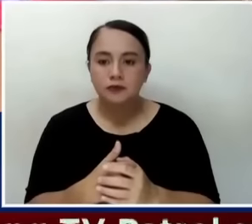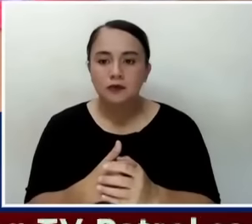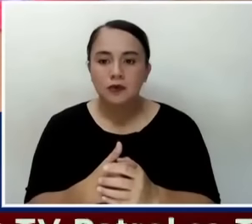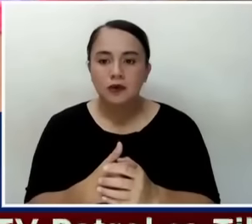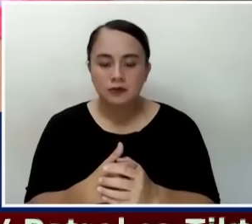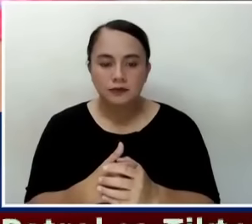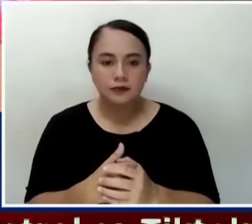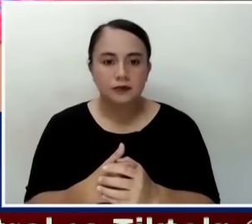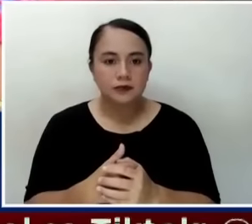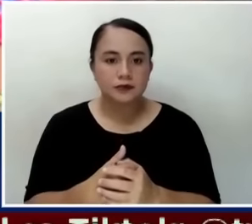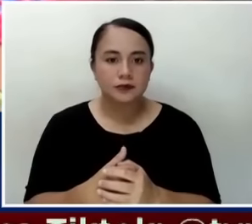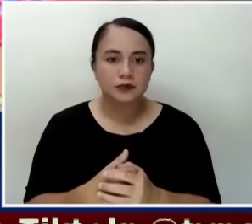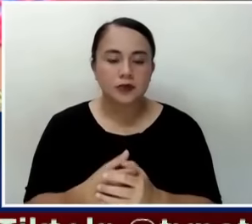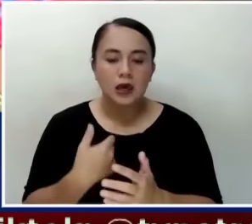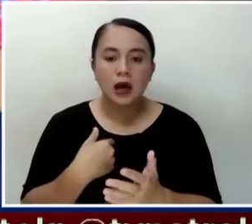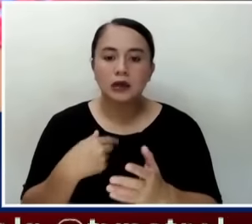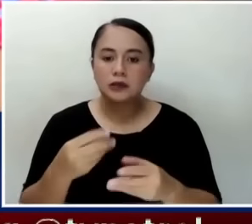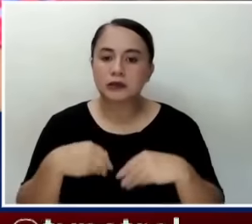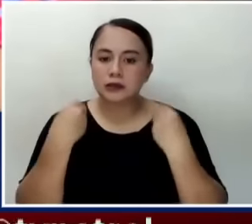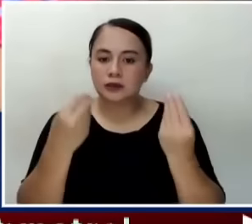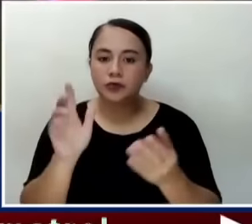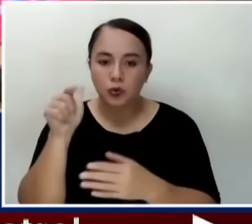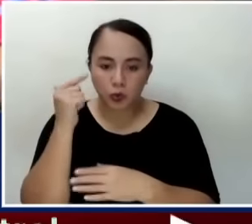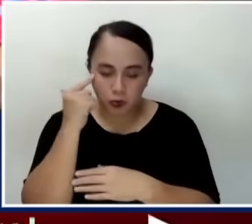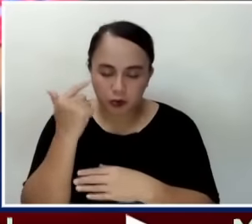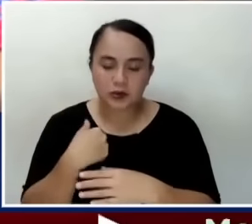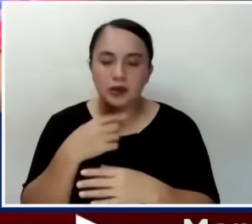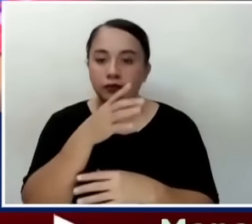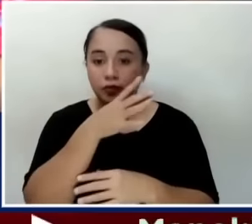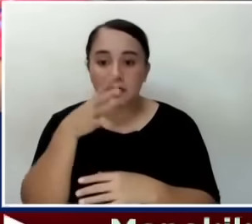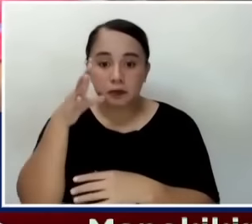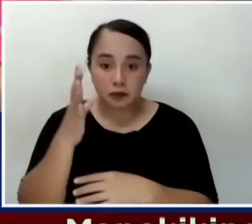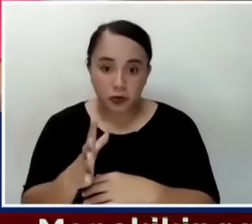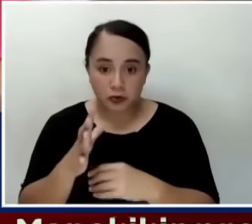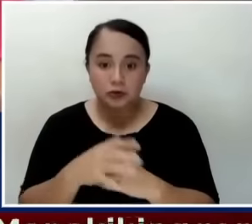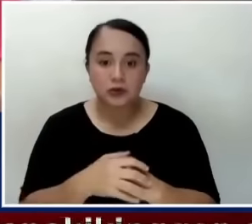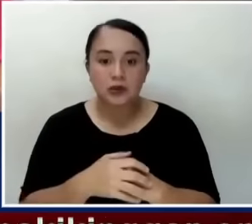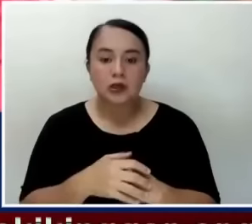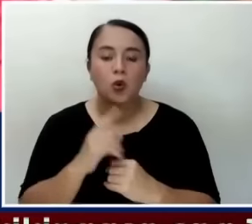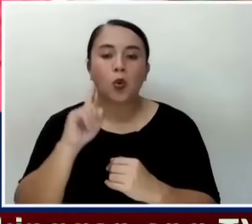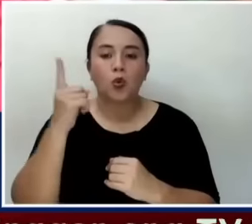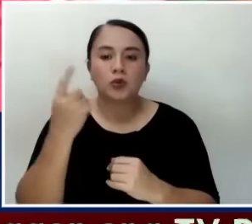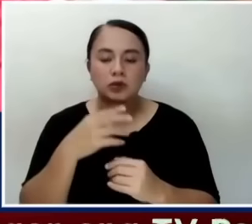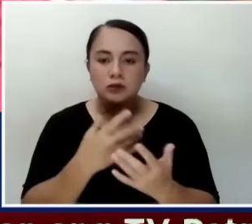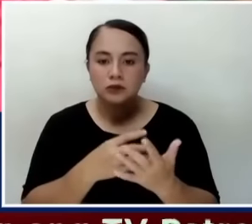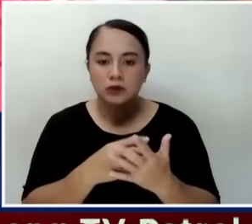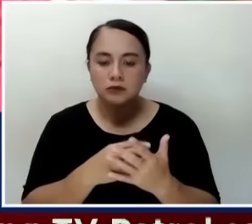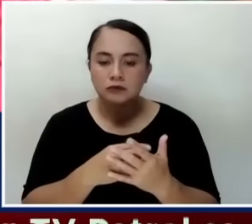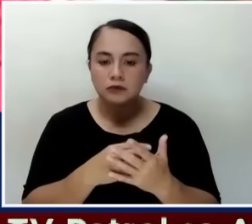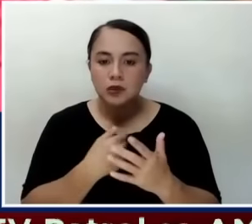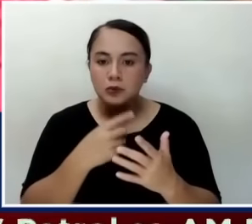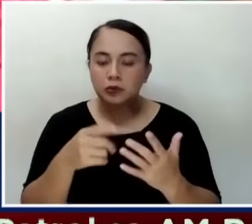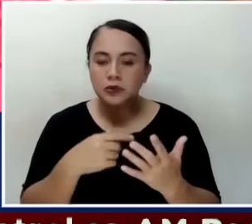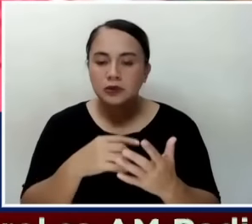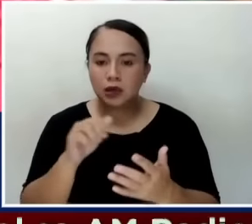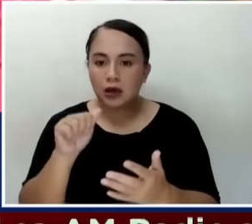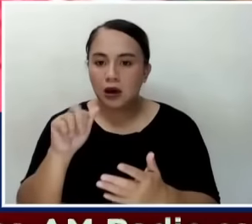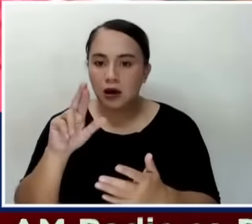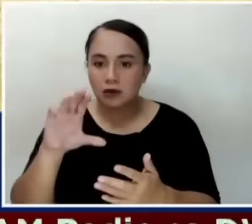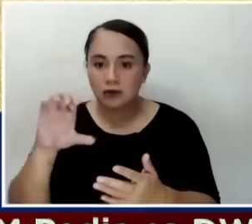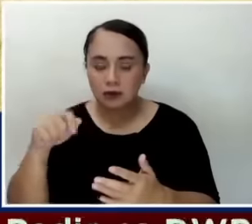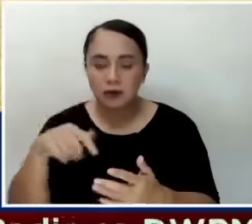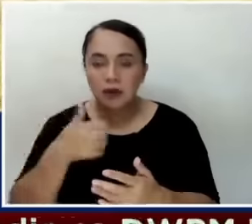ang binibigay ng gobyerno sa ating mga farmers. Yun lamang proceed sa RCEF. Eh. Iba pa yung budget ng National